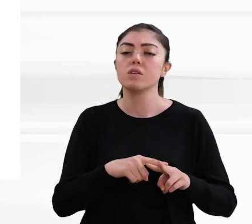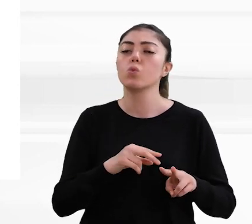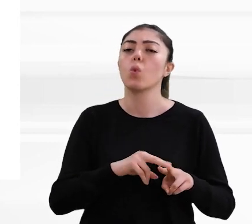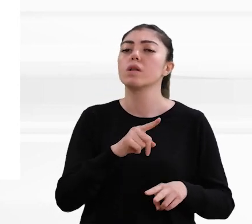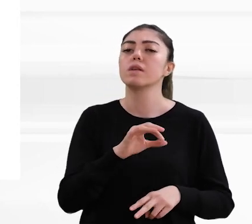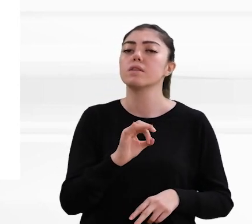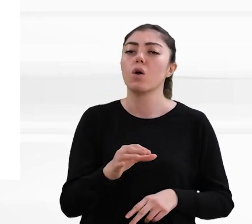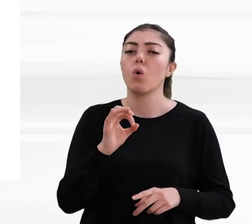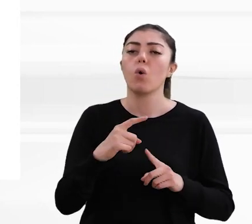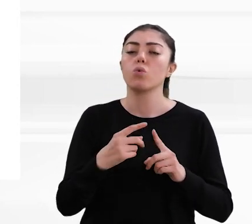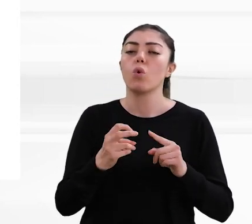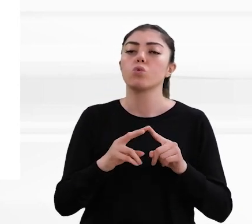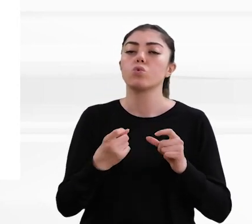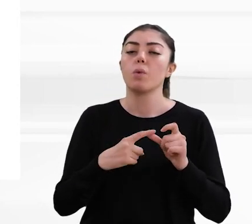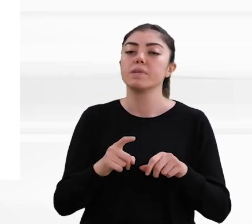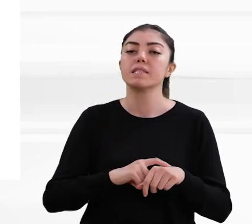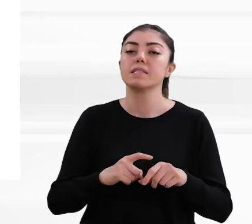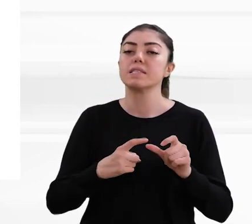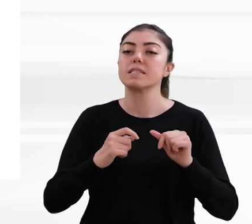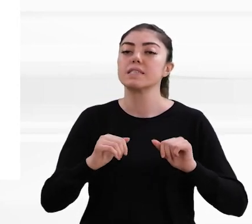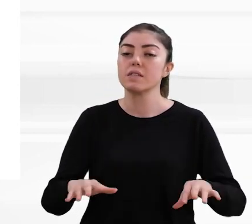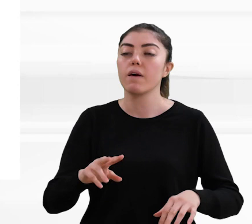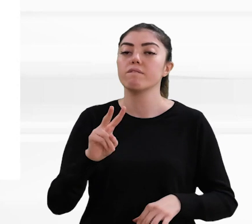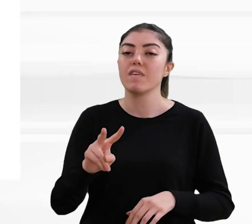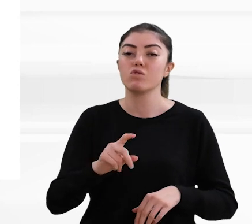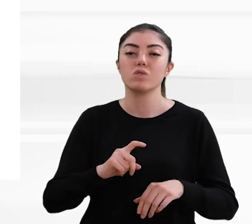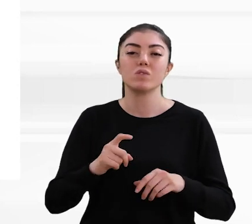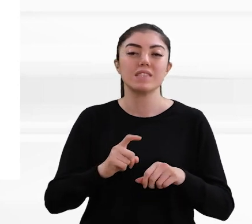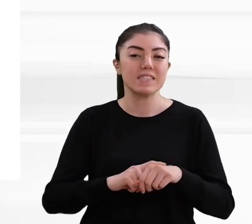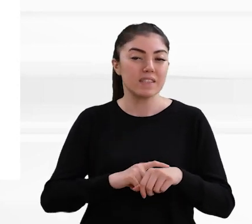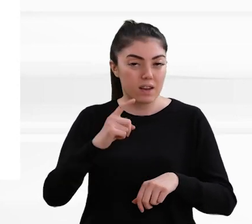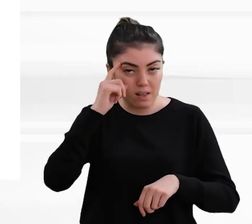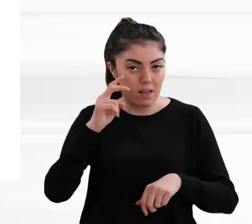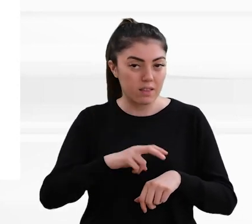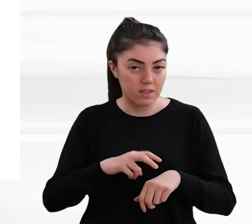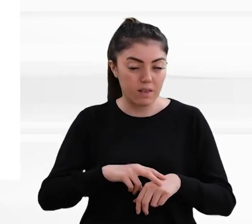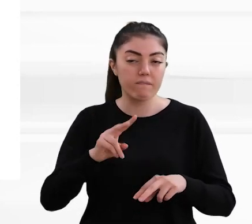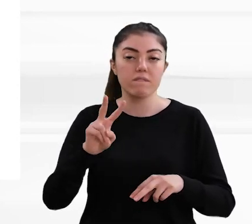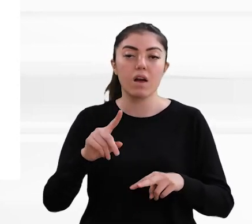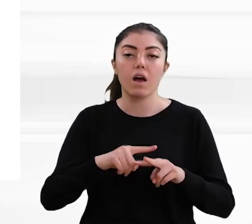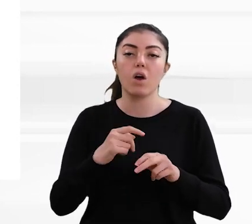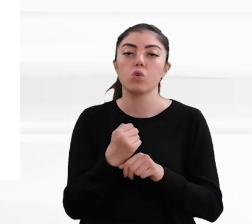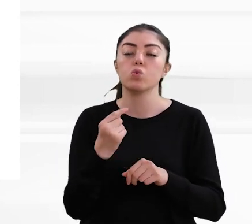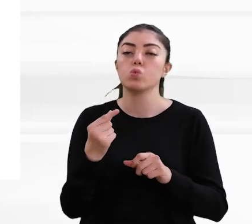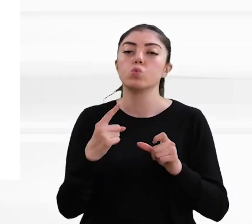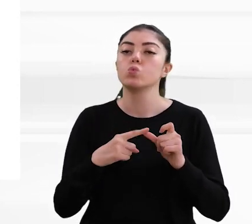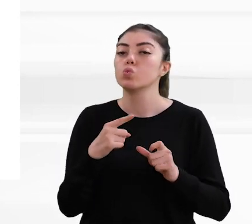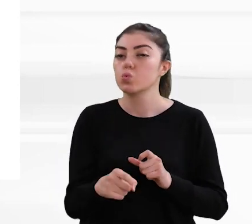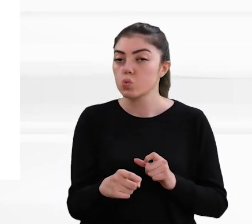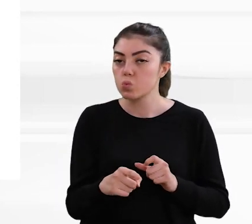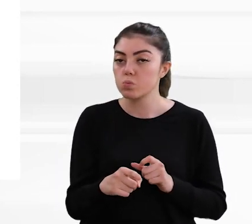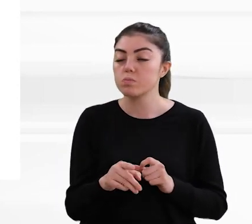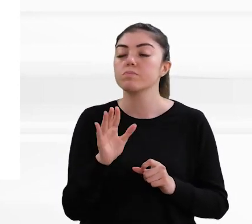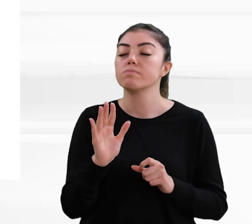asetilkolin otonom sinir sisteminde vagus siniri hatırlayalım vagos sindirip